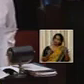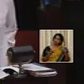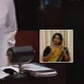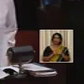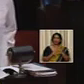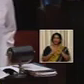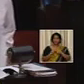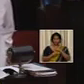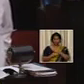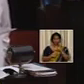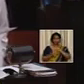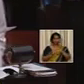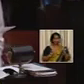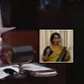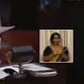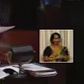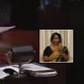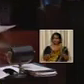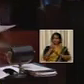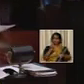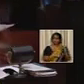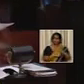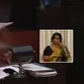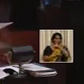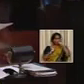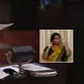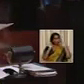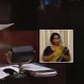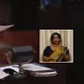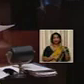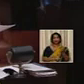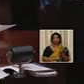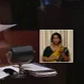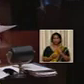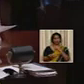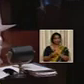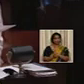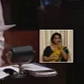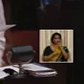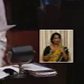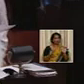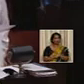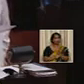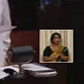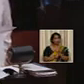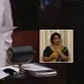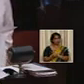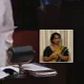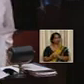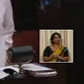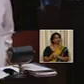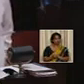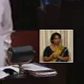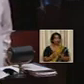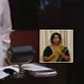නැත්නම් ද ෆිනෑන්ස් ආයතනයේ සම්පූර්ණයෙන්ම විකුණා වංචා නොකර එම මුදලින් තැන්පත් කරුවන්ගේ සම්පූර්ණ මුදල් තැන්පතු සහ